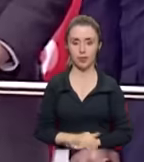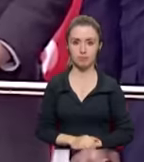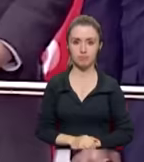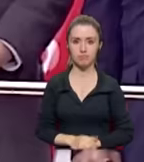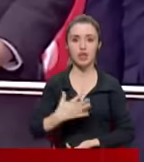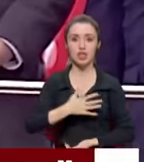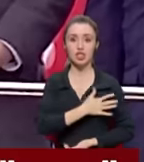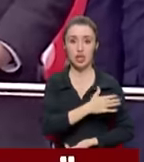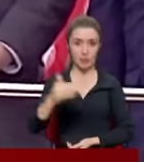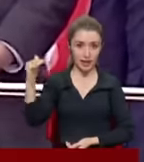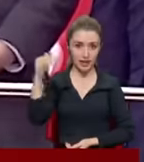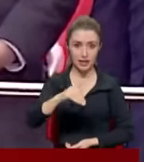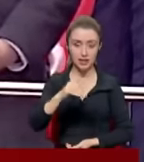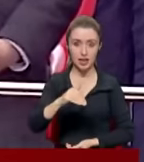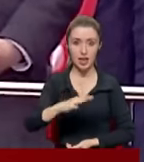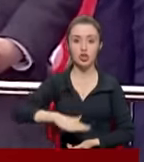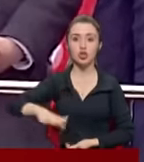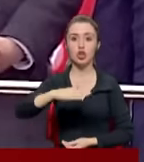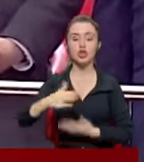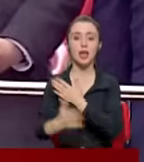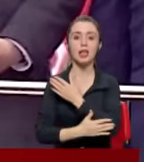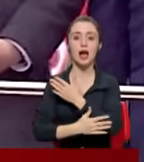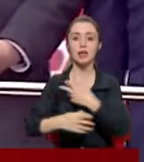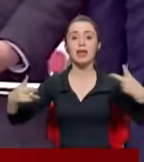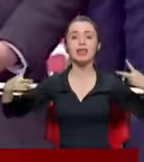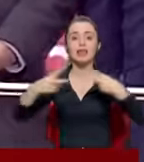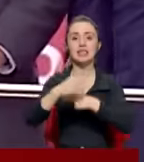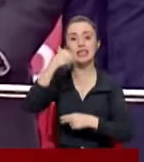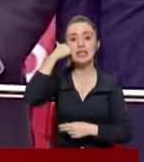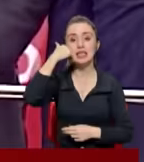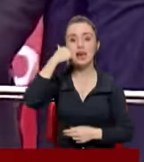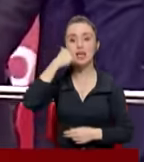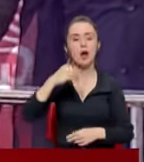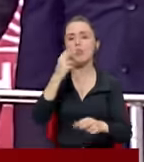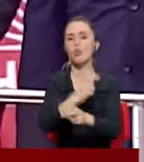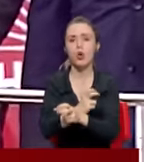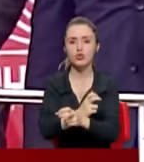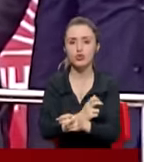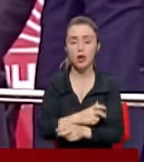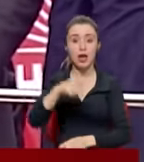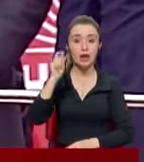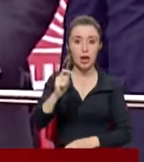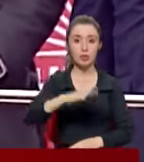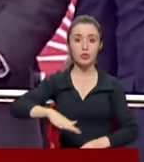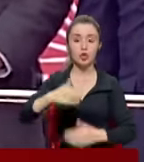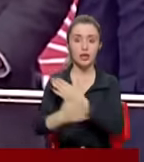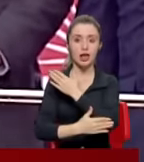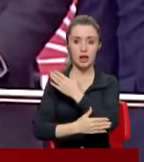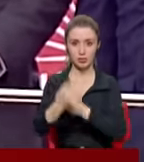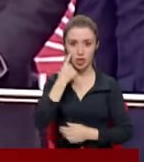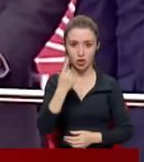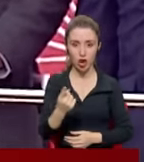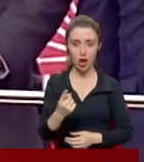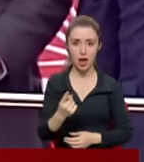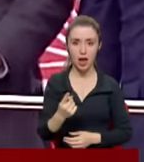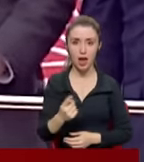CHP gelirse sosyal yardımlar kesilir yalanı çöp oldu Yaptığımız sosyal yardımlar